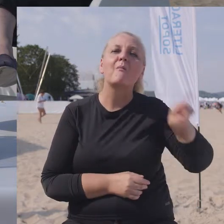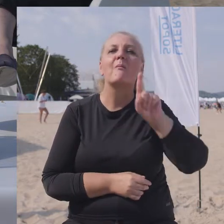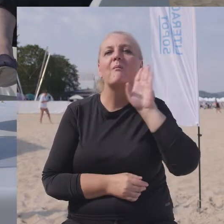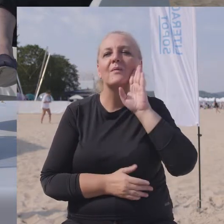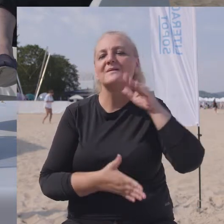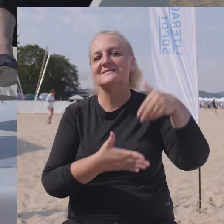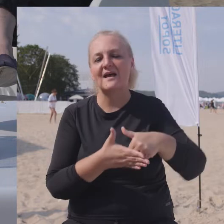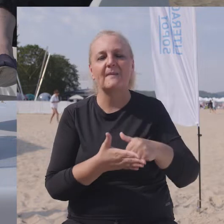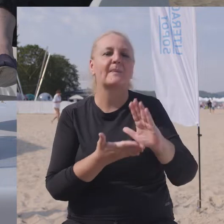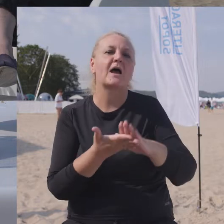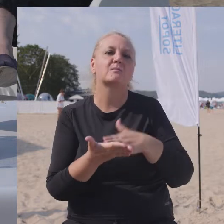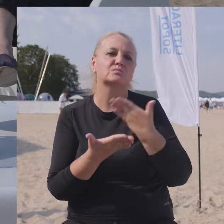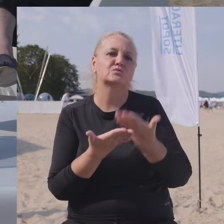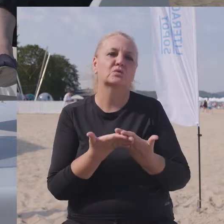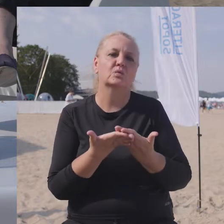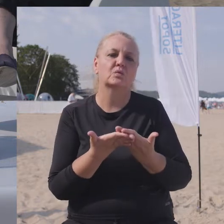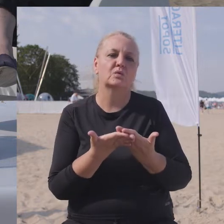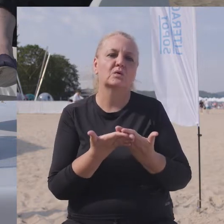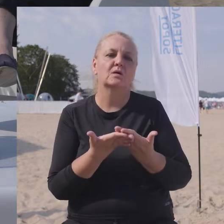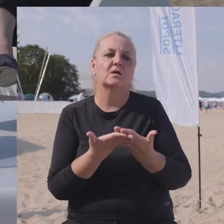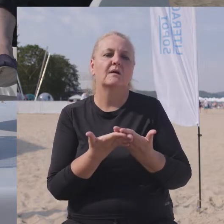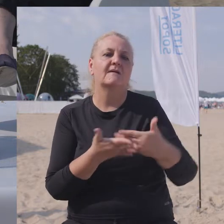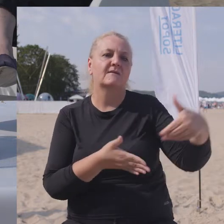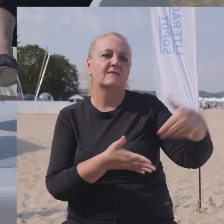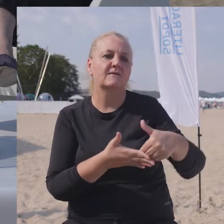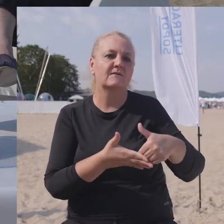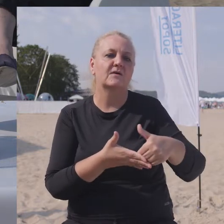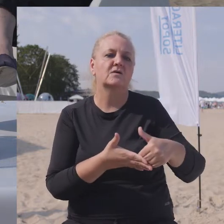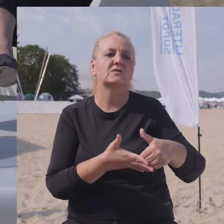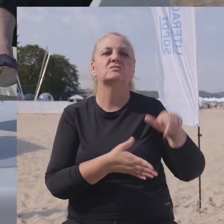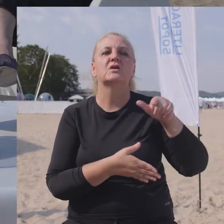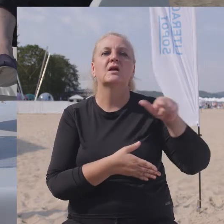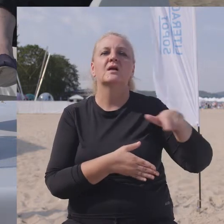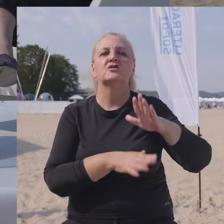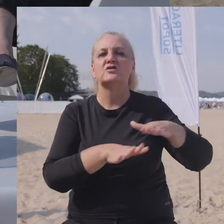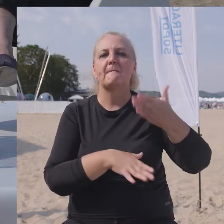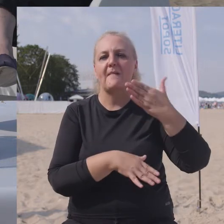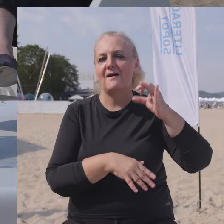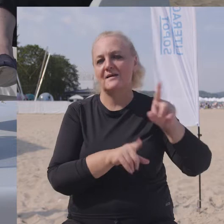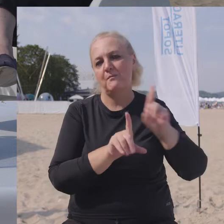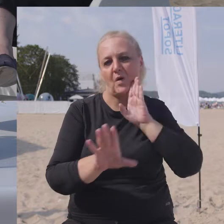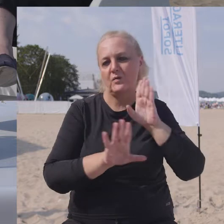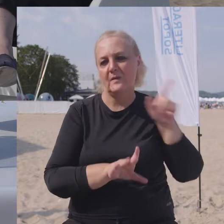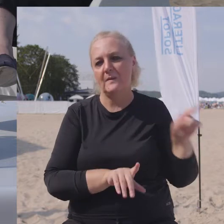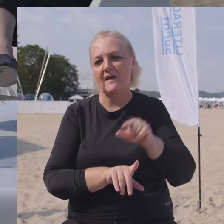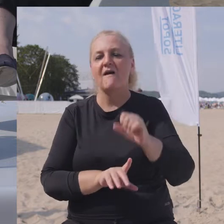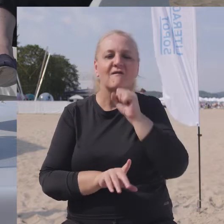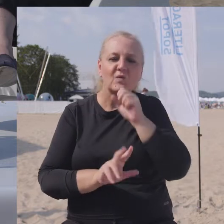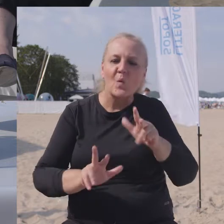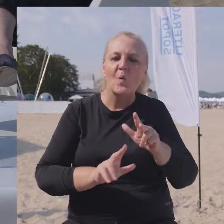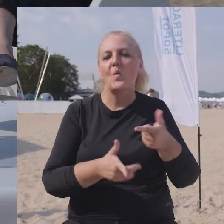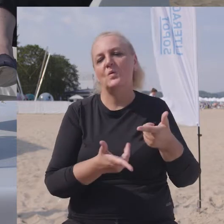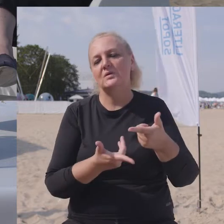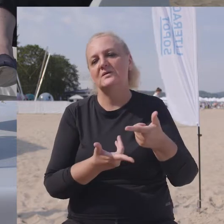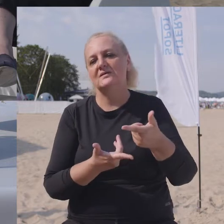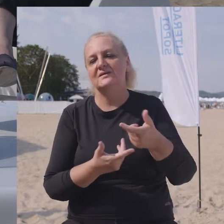kiedy na przykład opiekuje się dziećmi Magdy, czy tak jakby właśnie znowu wnukami, wnuczkami, na